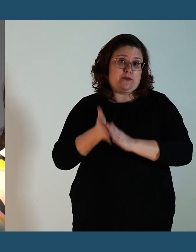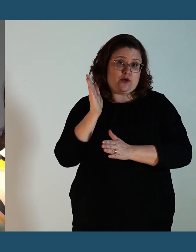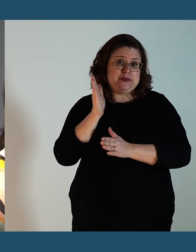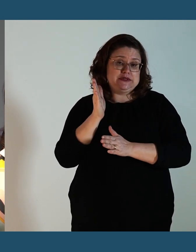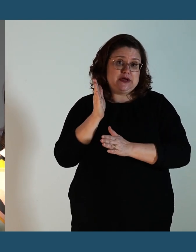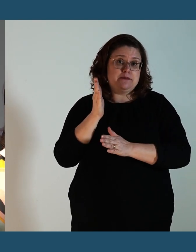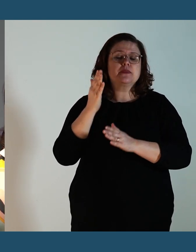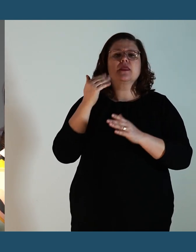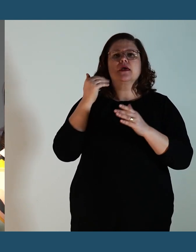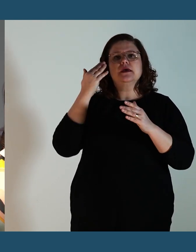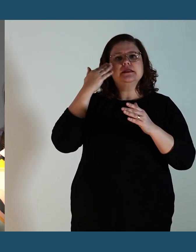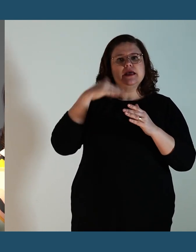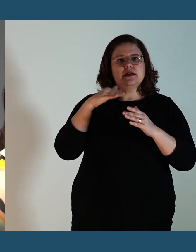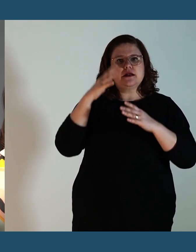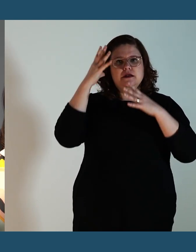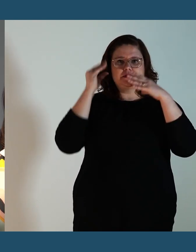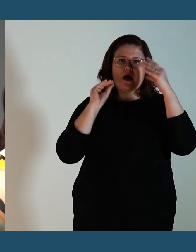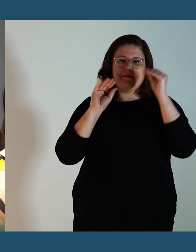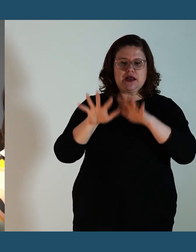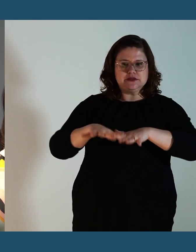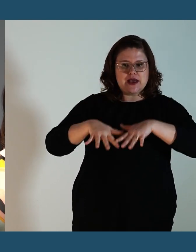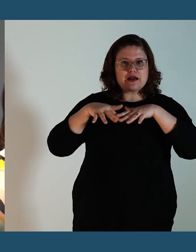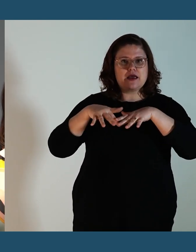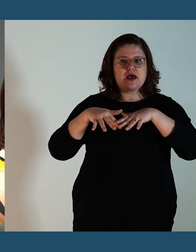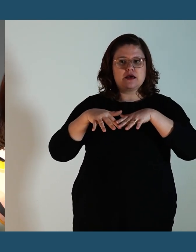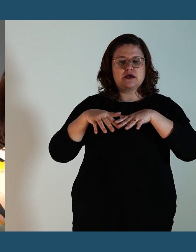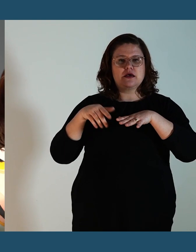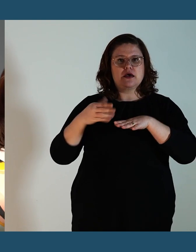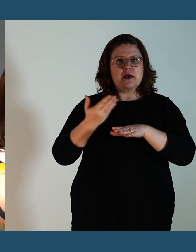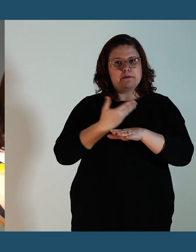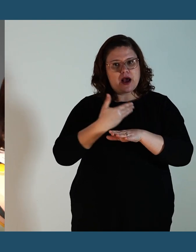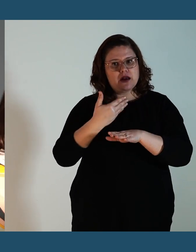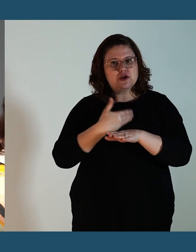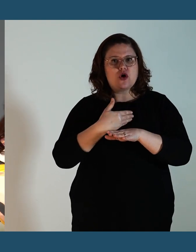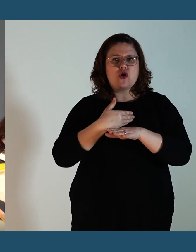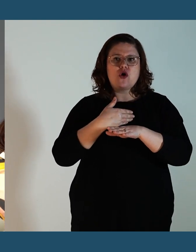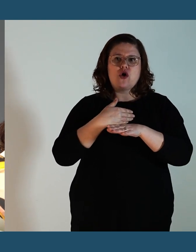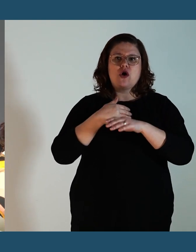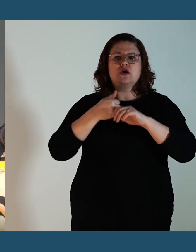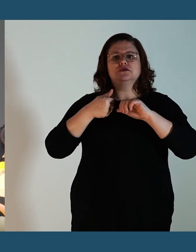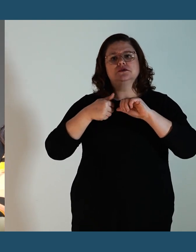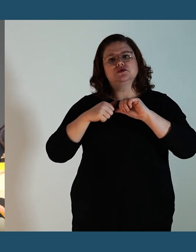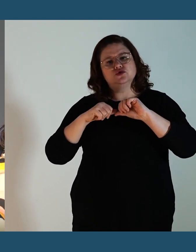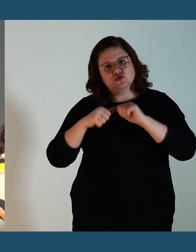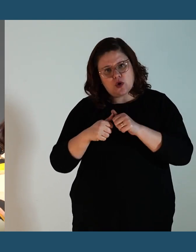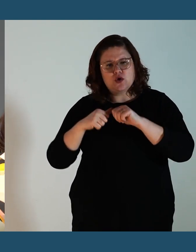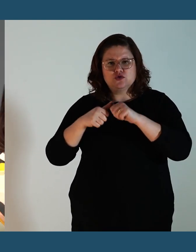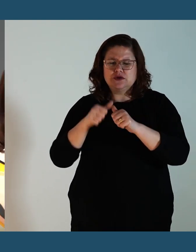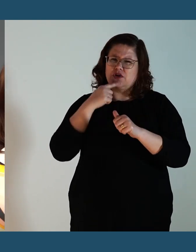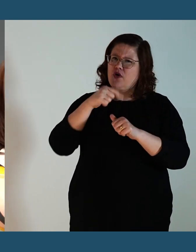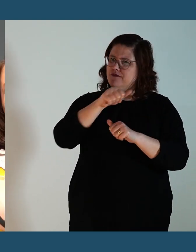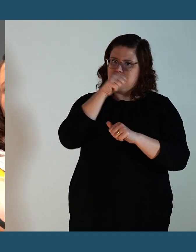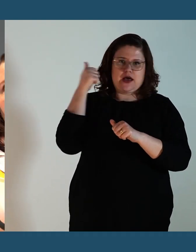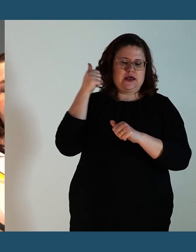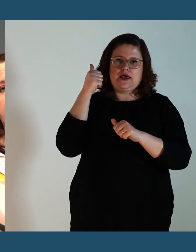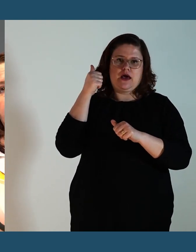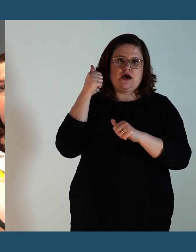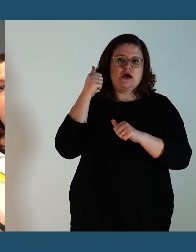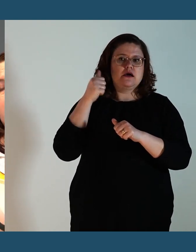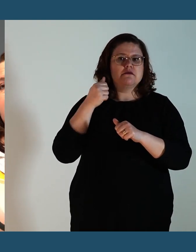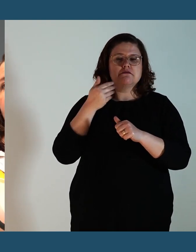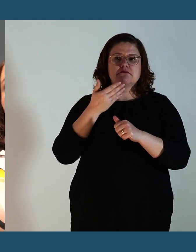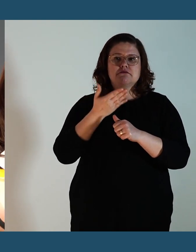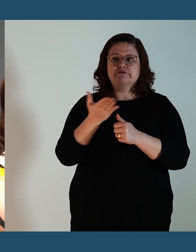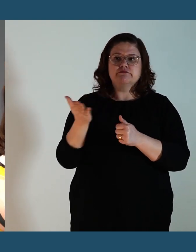että saamelaiskäräjät myöskin antoivat paljon sellaisia myönnytyksiä, jotka he kokivat oli vaikeita. Se ei ollut suinkaan mikään